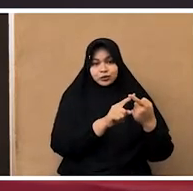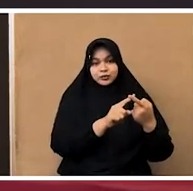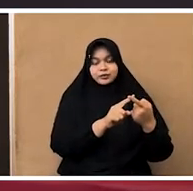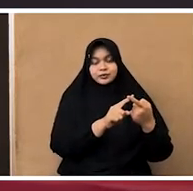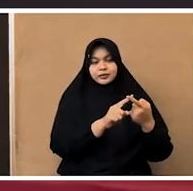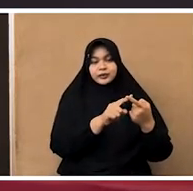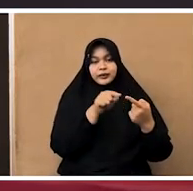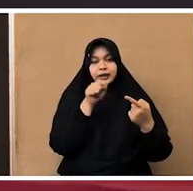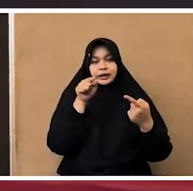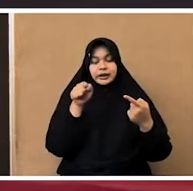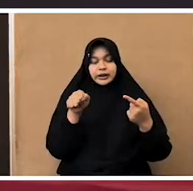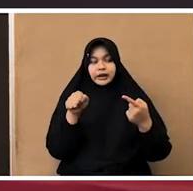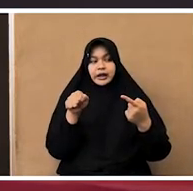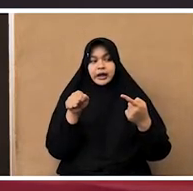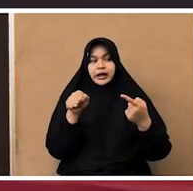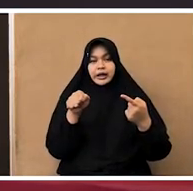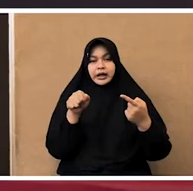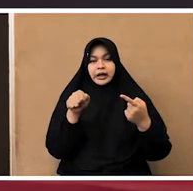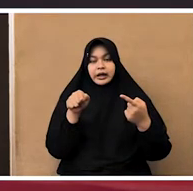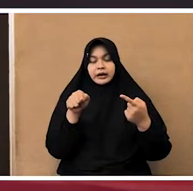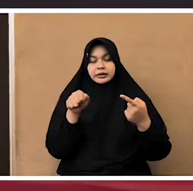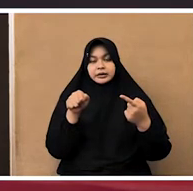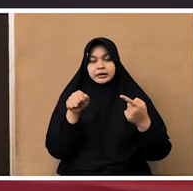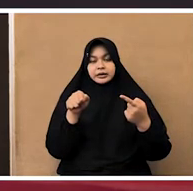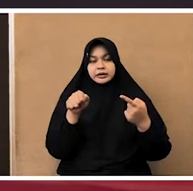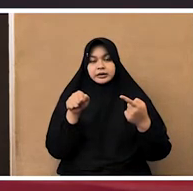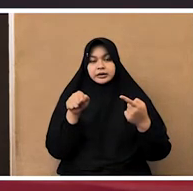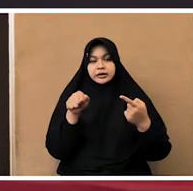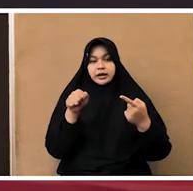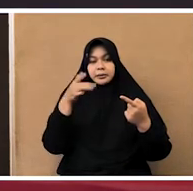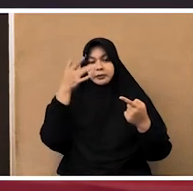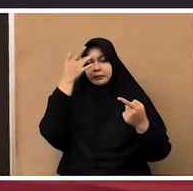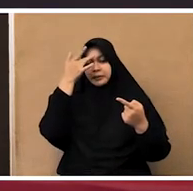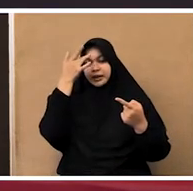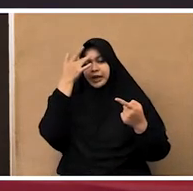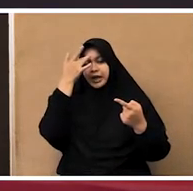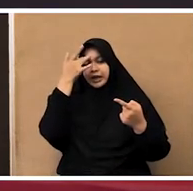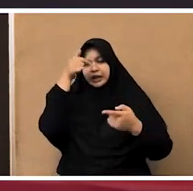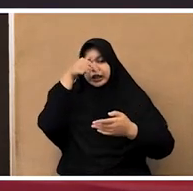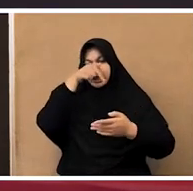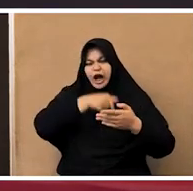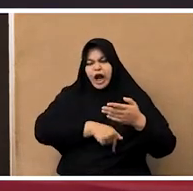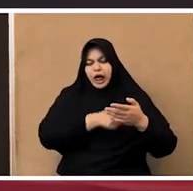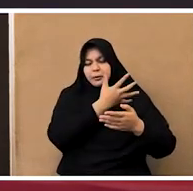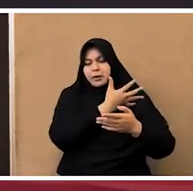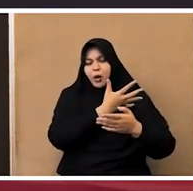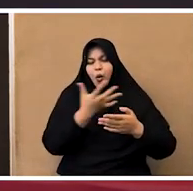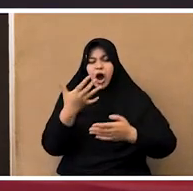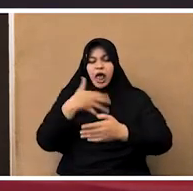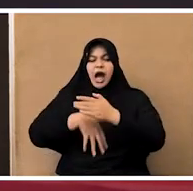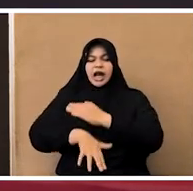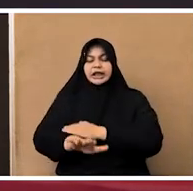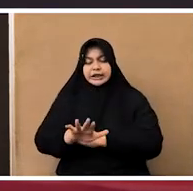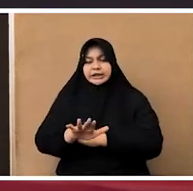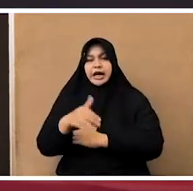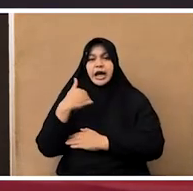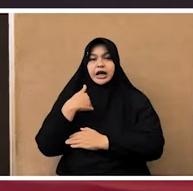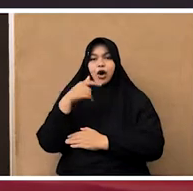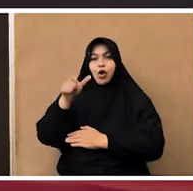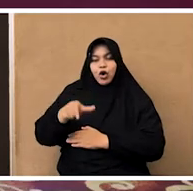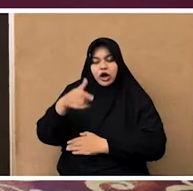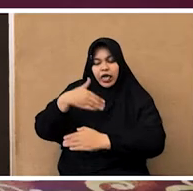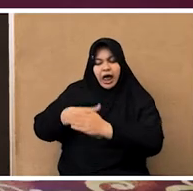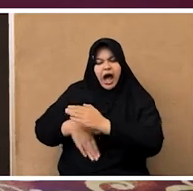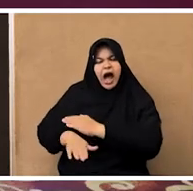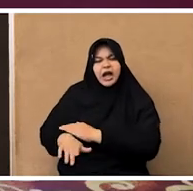dia itu penyakit dalam bawaan jadi sejak kecil dia adakan orang sejak kecil